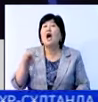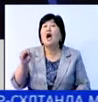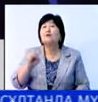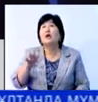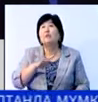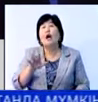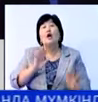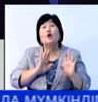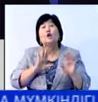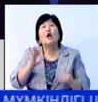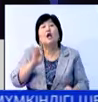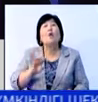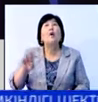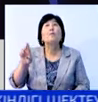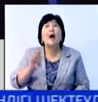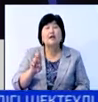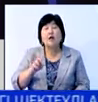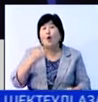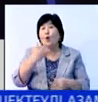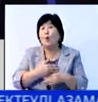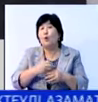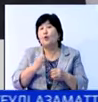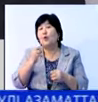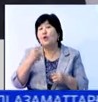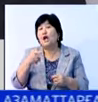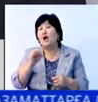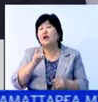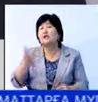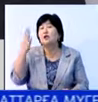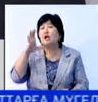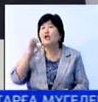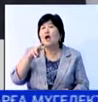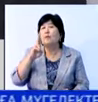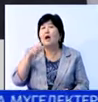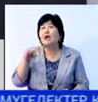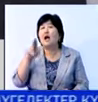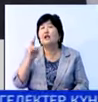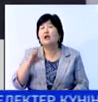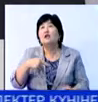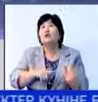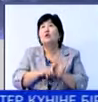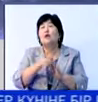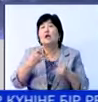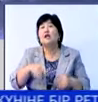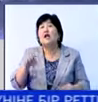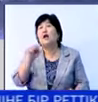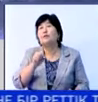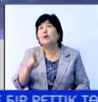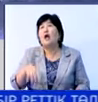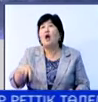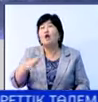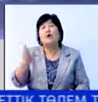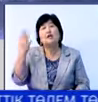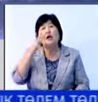болса, режиссері Ралан Бақтыбаев. Қойылымда 12-ші ғасырларда Самарқанда дүниеге келген Жақып Ахметұлы Әбілайыстың аумалы